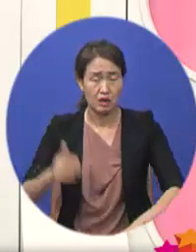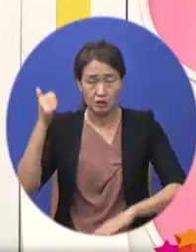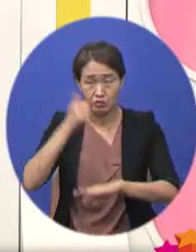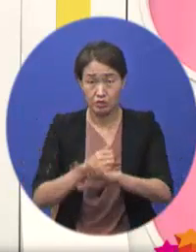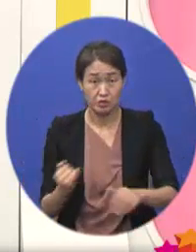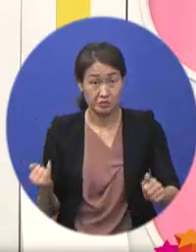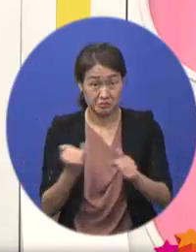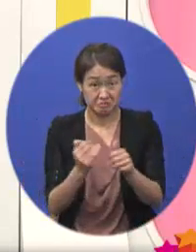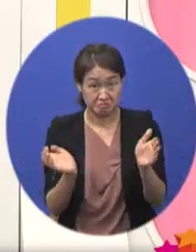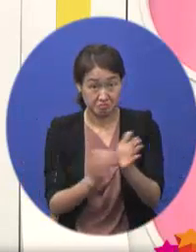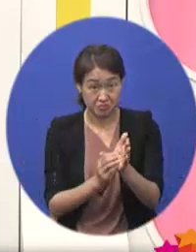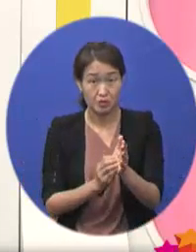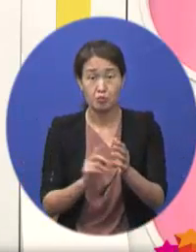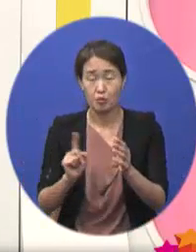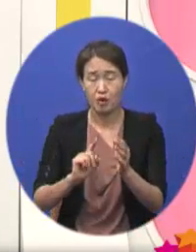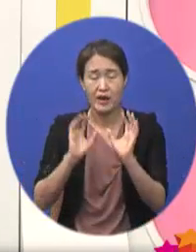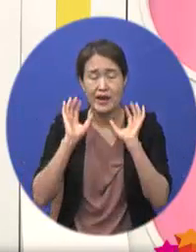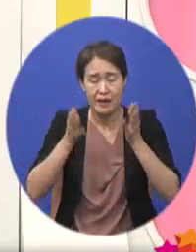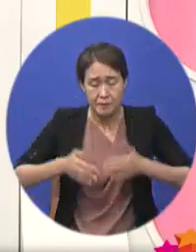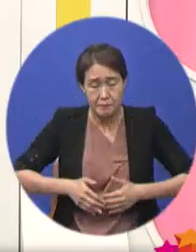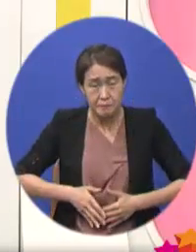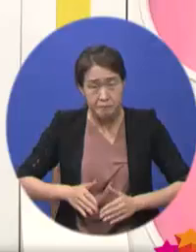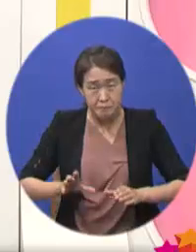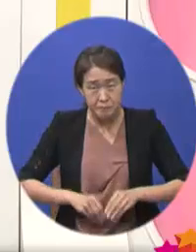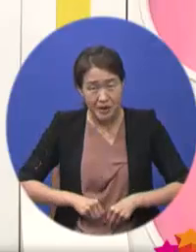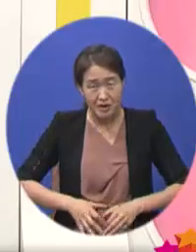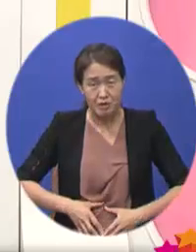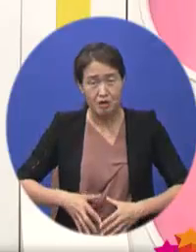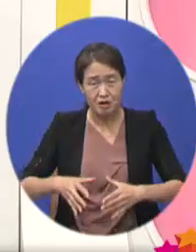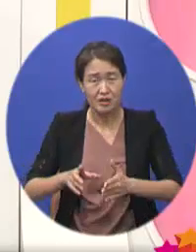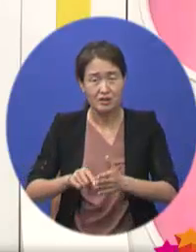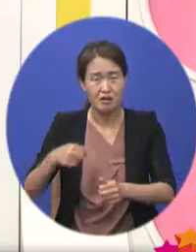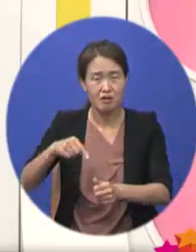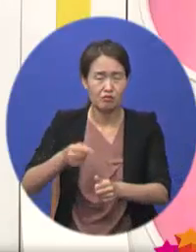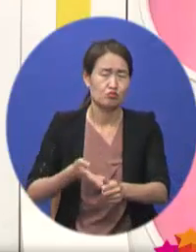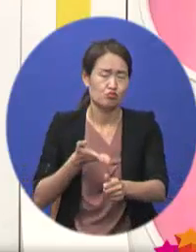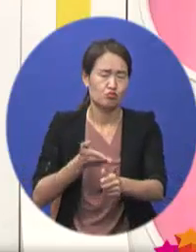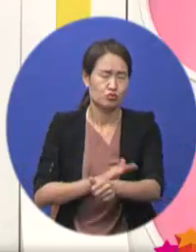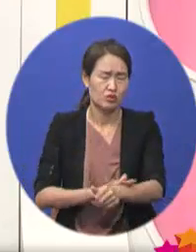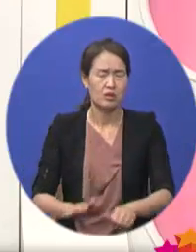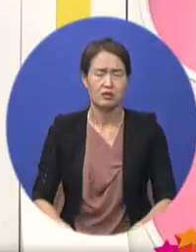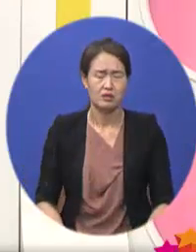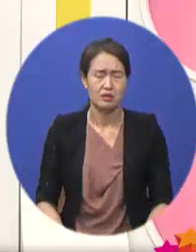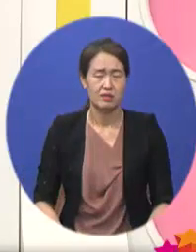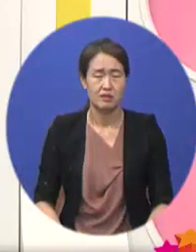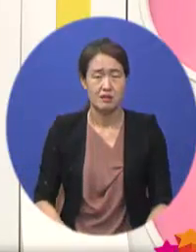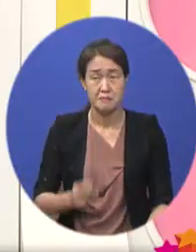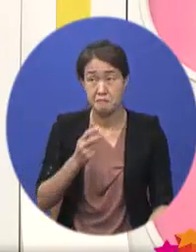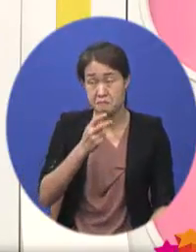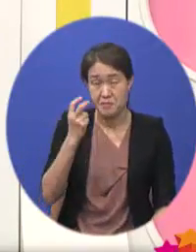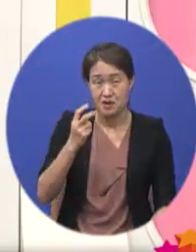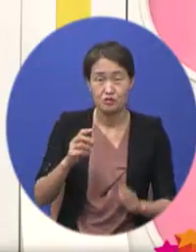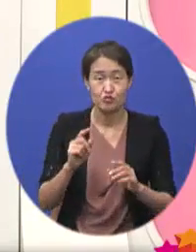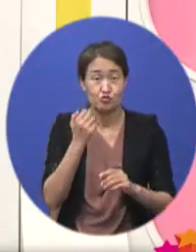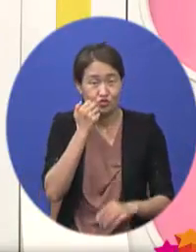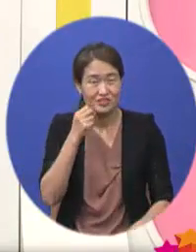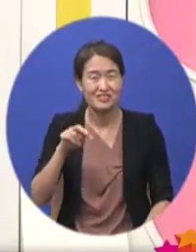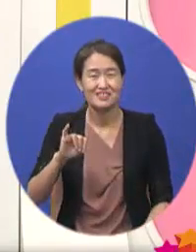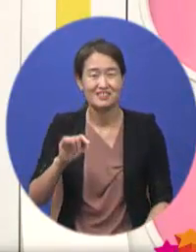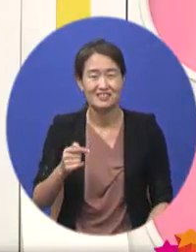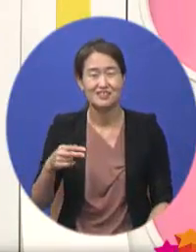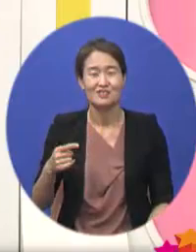결혼하면 태교 네 소중하게 잘 네 네, 그럴게요. 신동 옆에 있는 사람은 예 신동엽이지